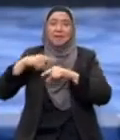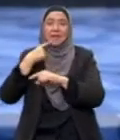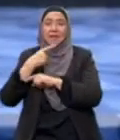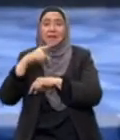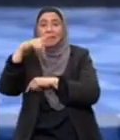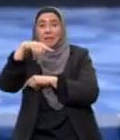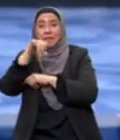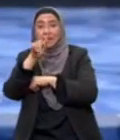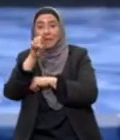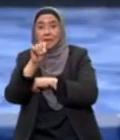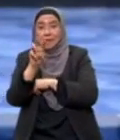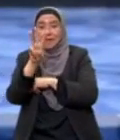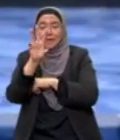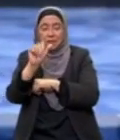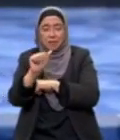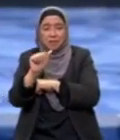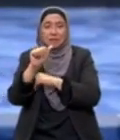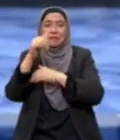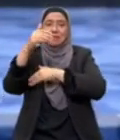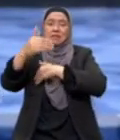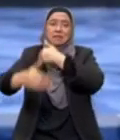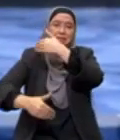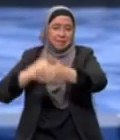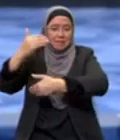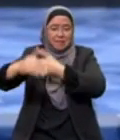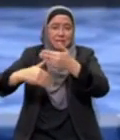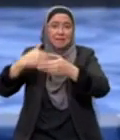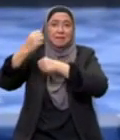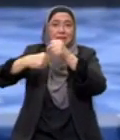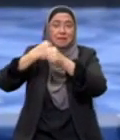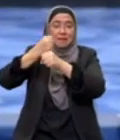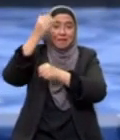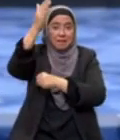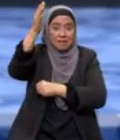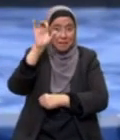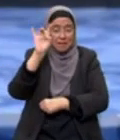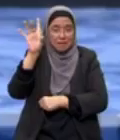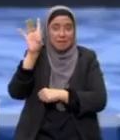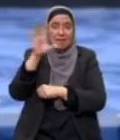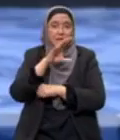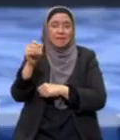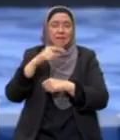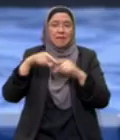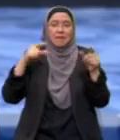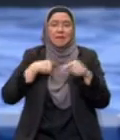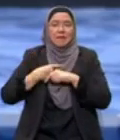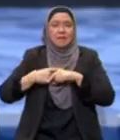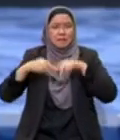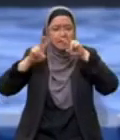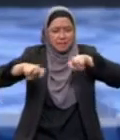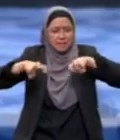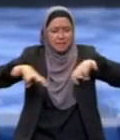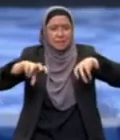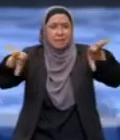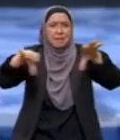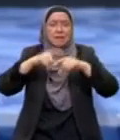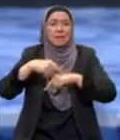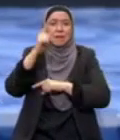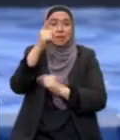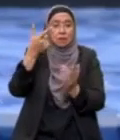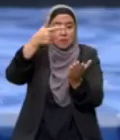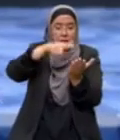depan harapannya empirical research yang dilaksanakan satu laporan interim boleh dimasukkan